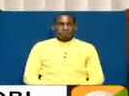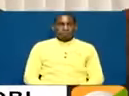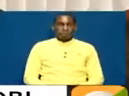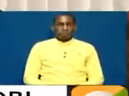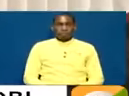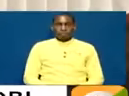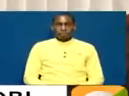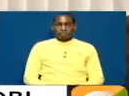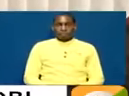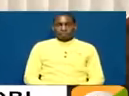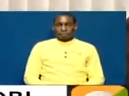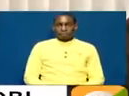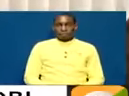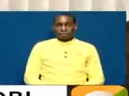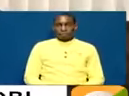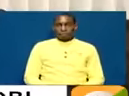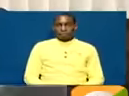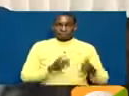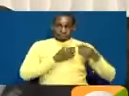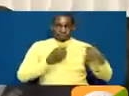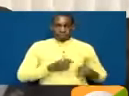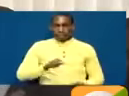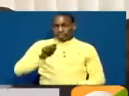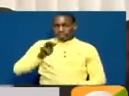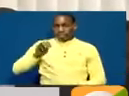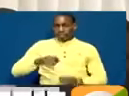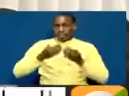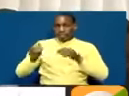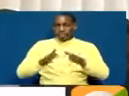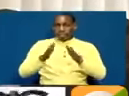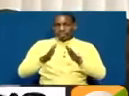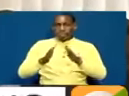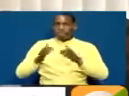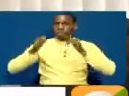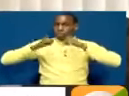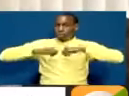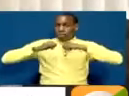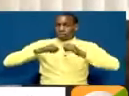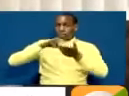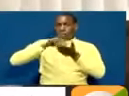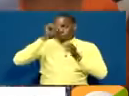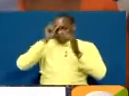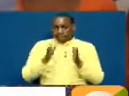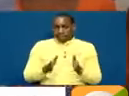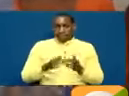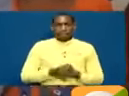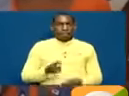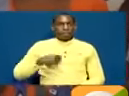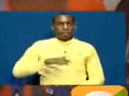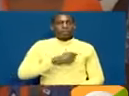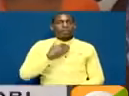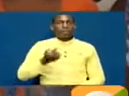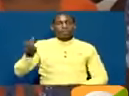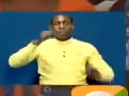yake ya timu Wanyonyi imetupatia nafasi ya kusikizana katika kiti ya governor. Nataka tutoke